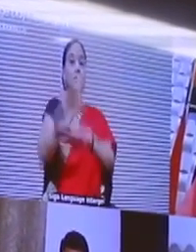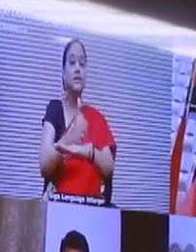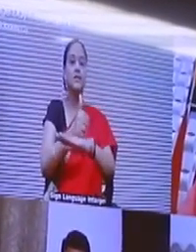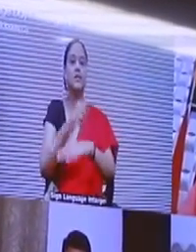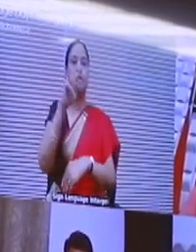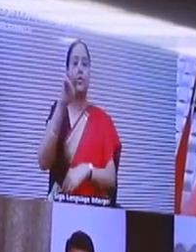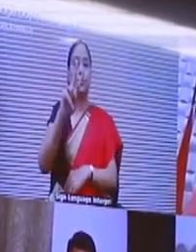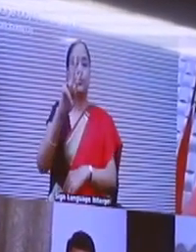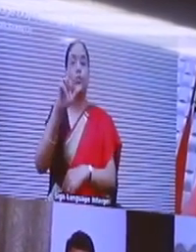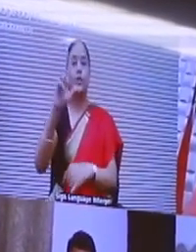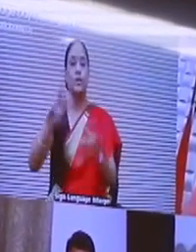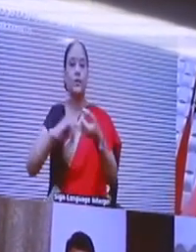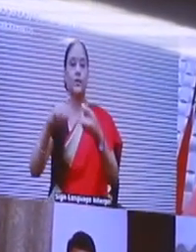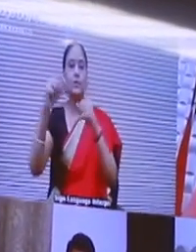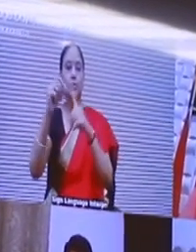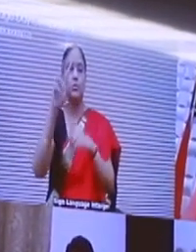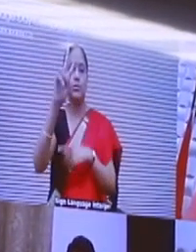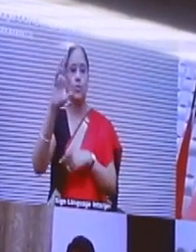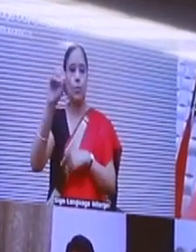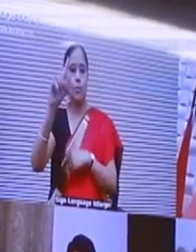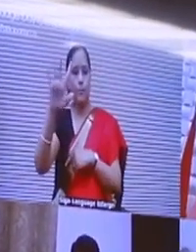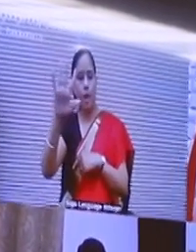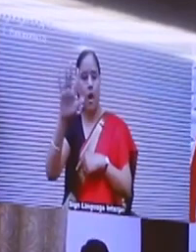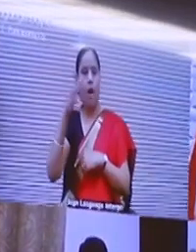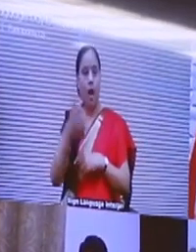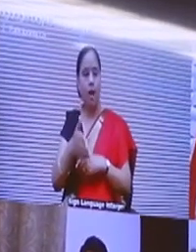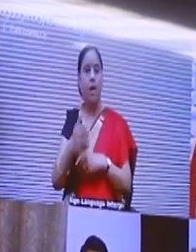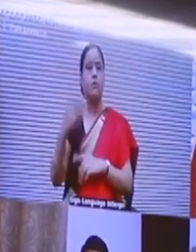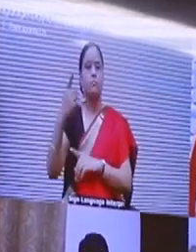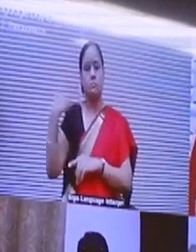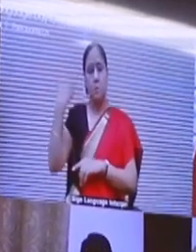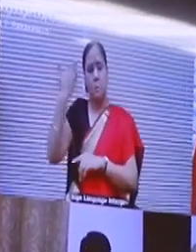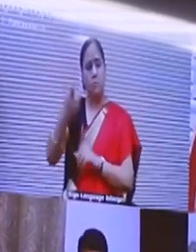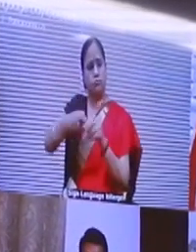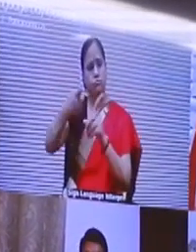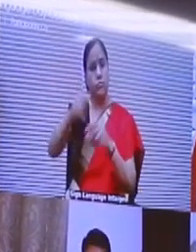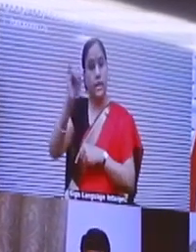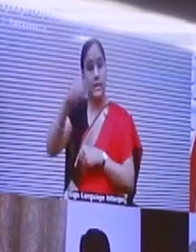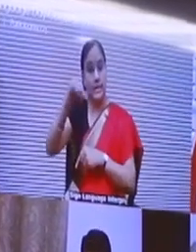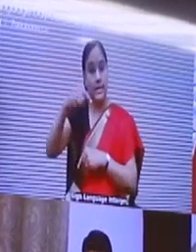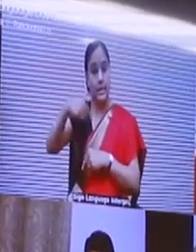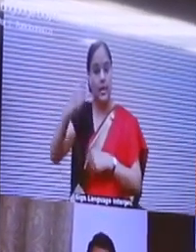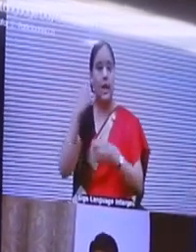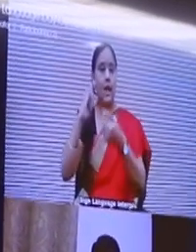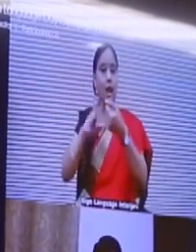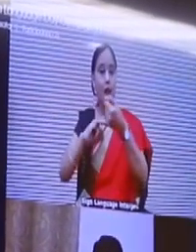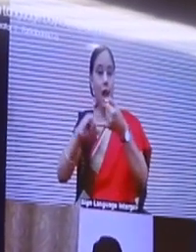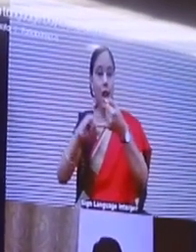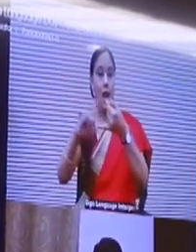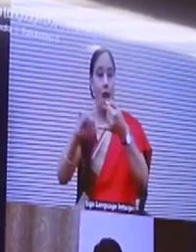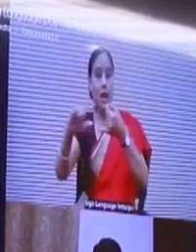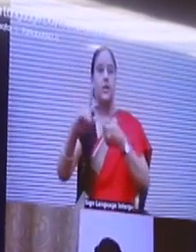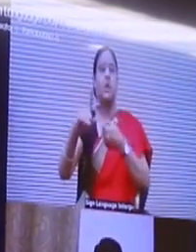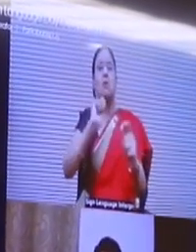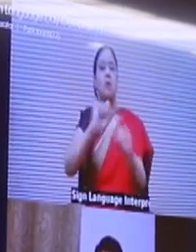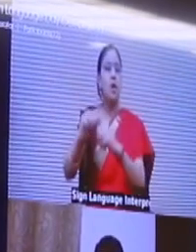सितंबर 2015 में हुई, उसके बाद से विगत 6 वर्षों के कार्यकाल में ISL के द्वारा इस क्षेत्र में काफी उल्लेखनीय कार्य किया